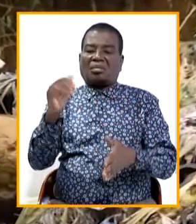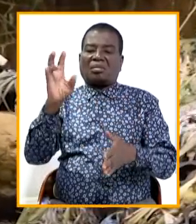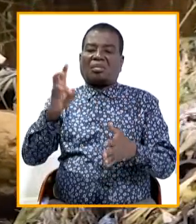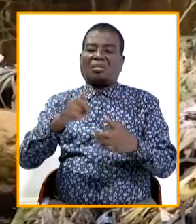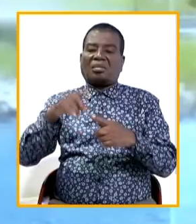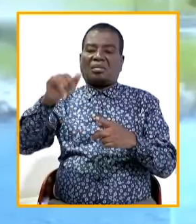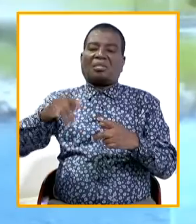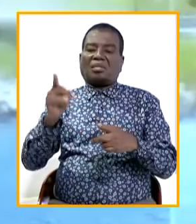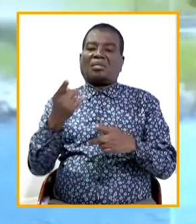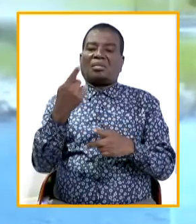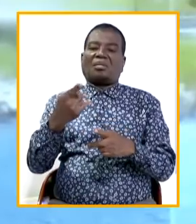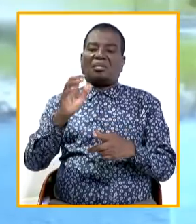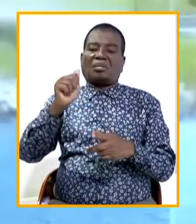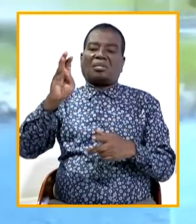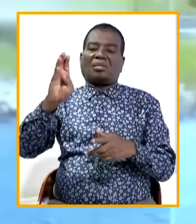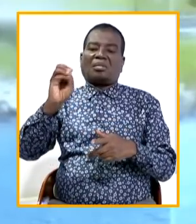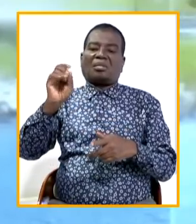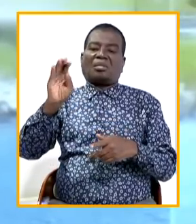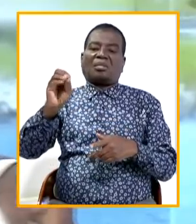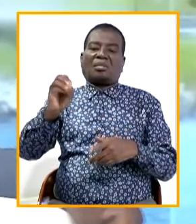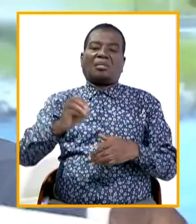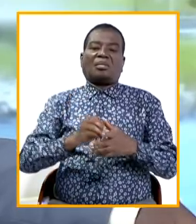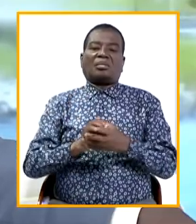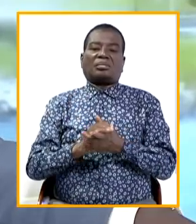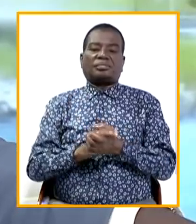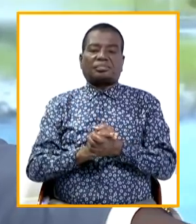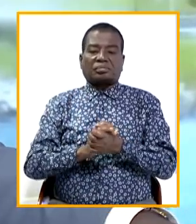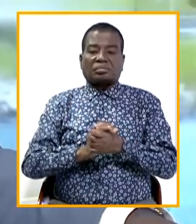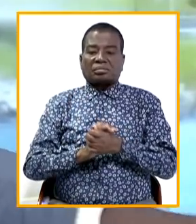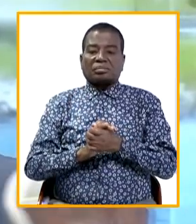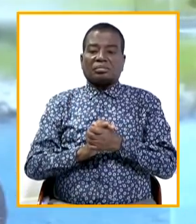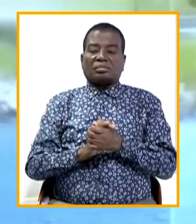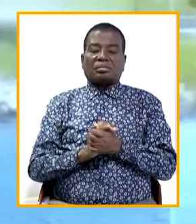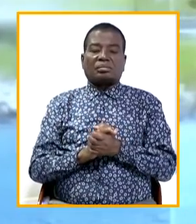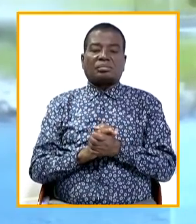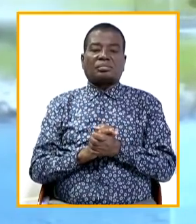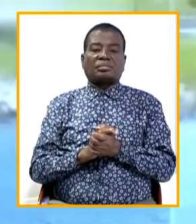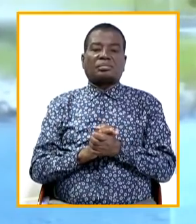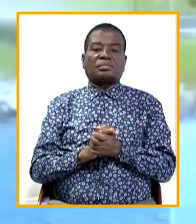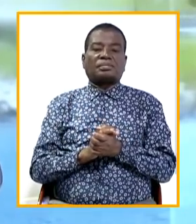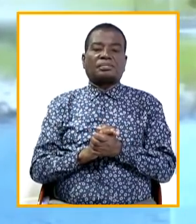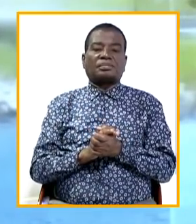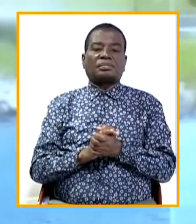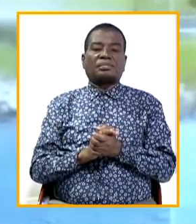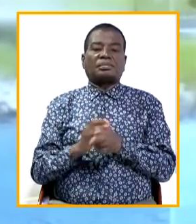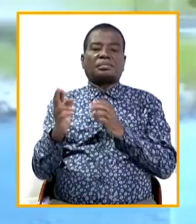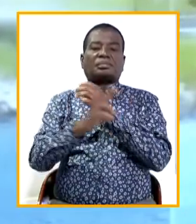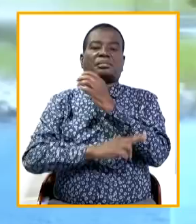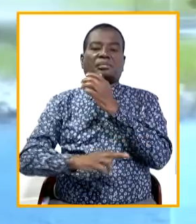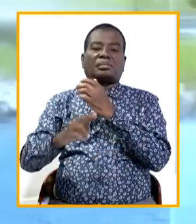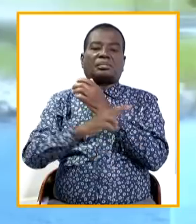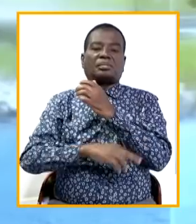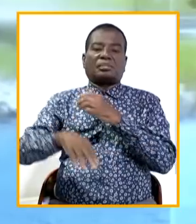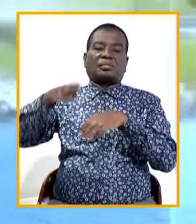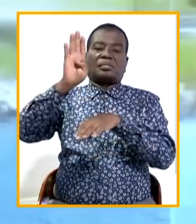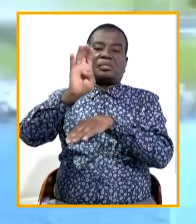Abobo. Un reportage de Michel Mambo commenté pour vous par Jean-Marc Djadji. La région du Béré